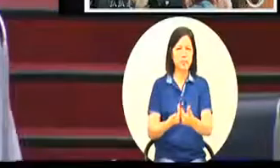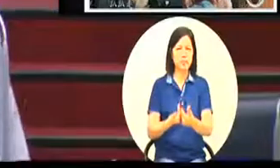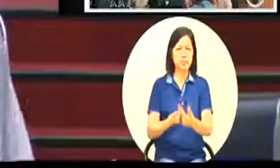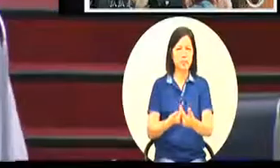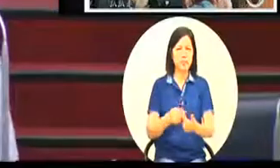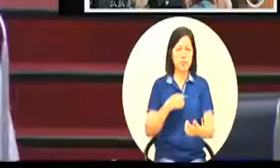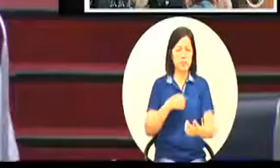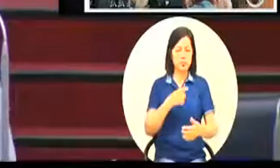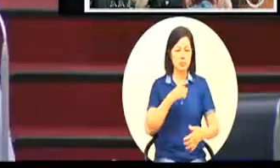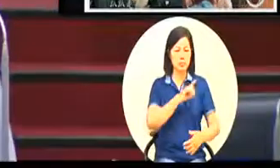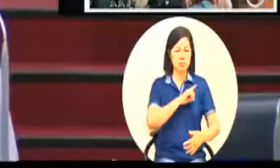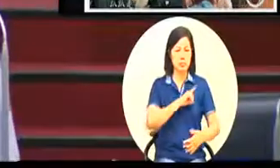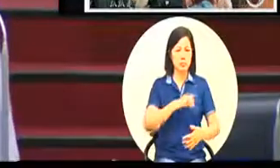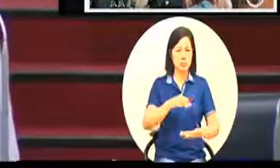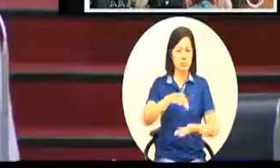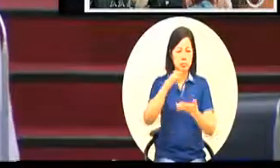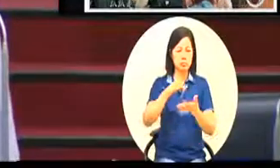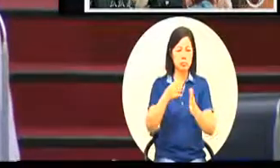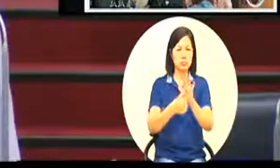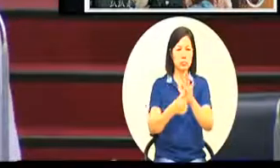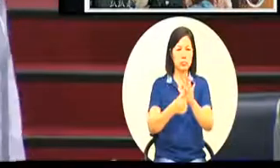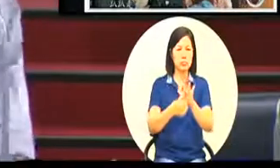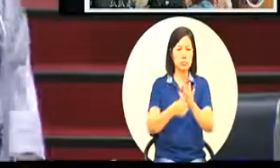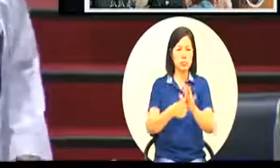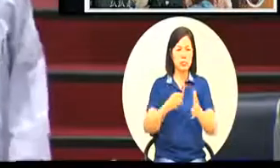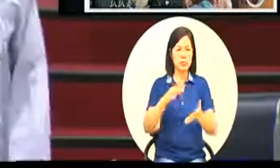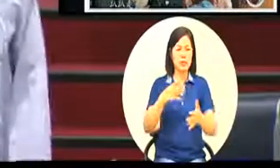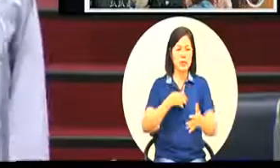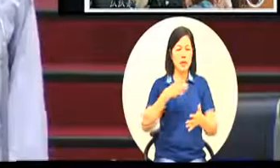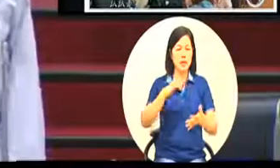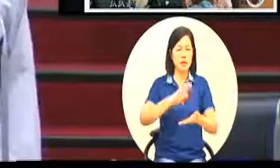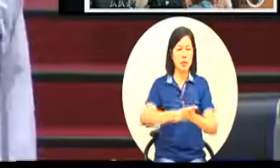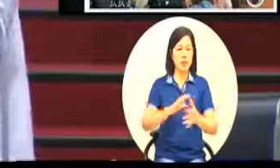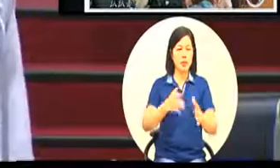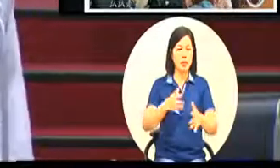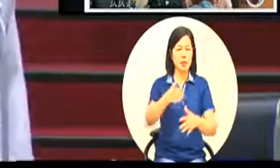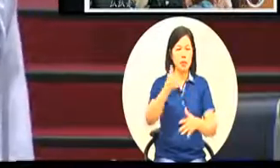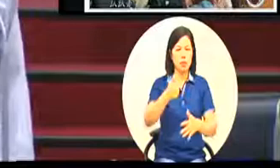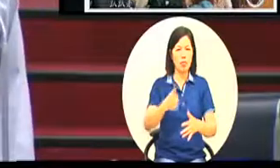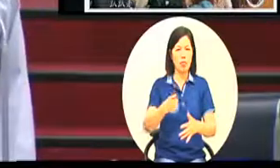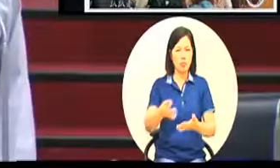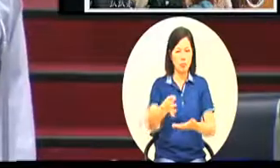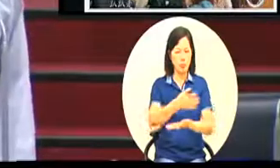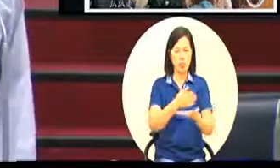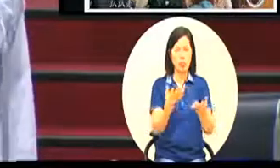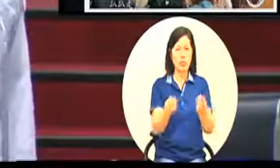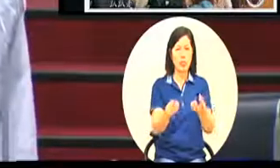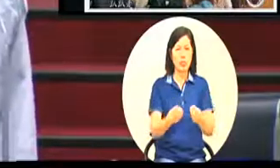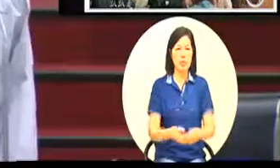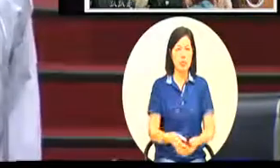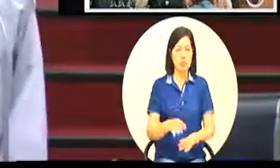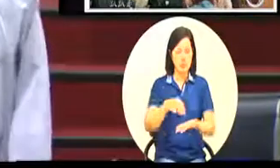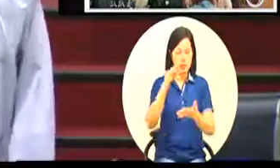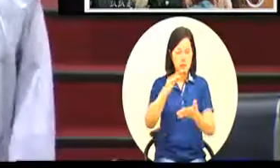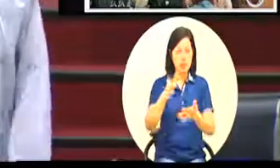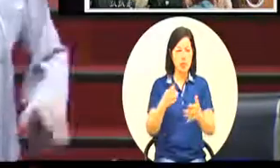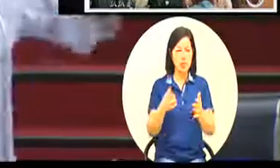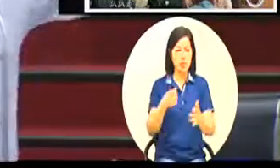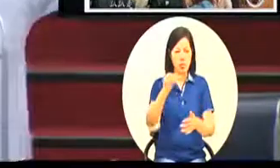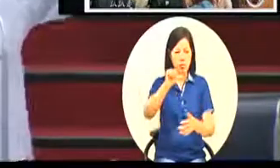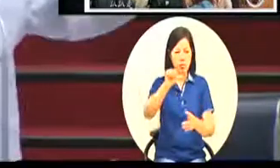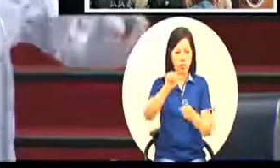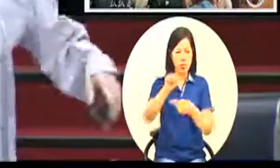己提名的。阿扁总统无受益，甲含咱个台中州市州会长提名5个拢当